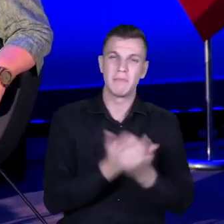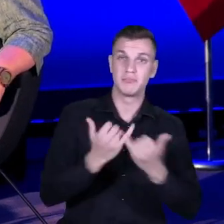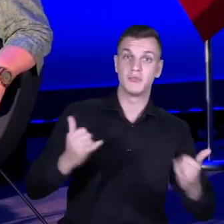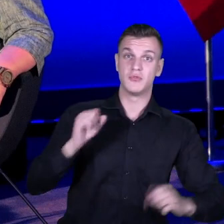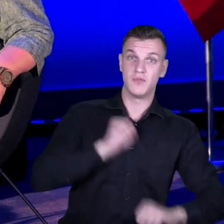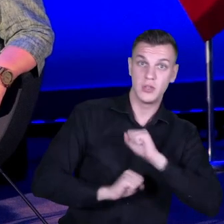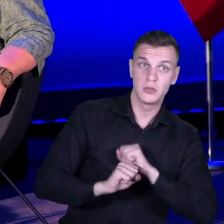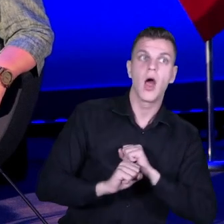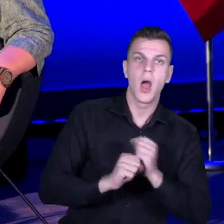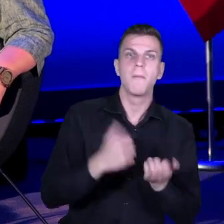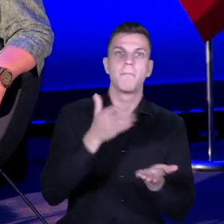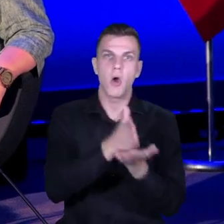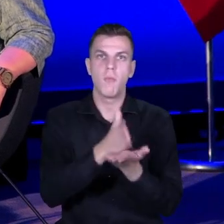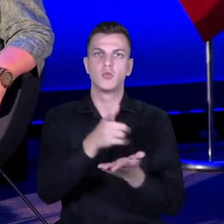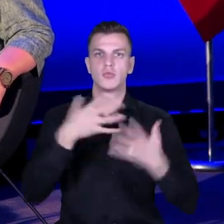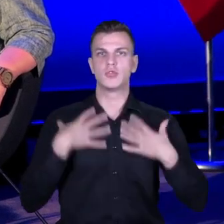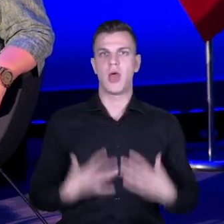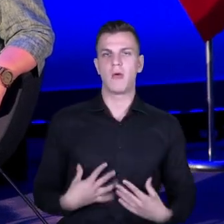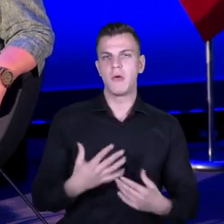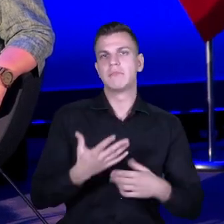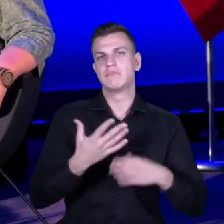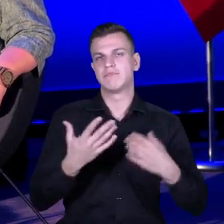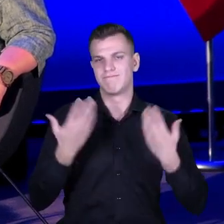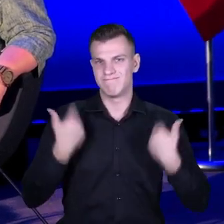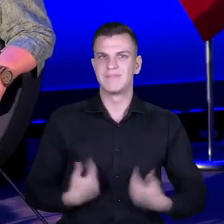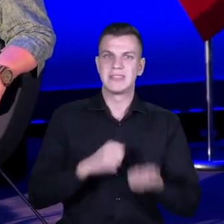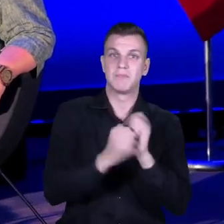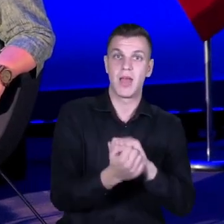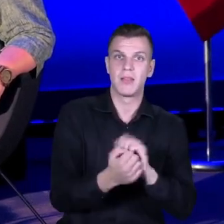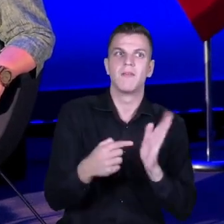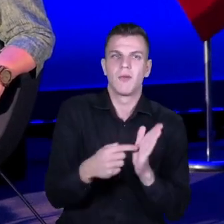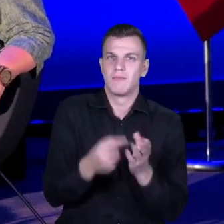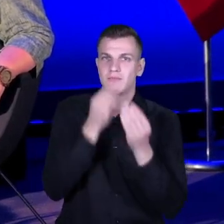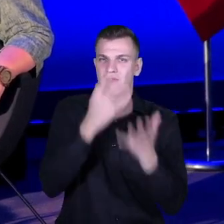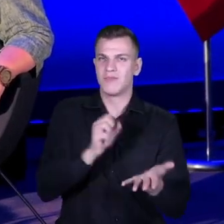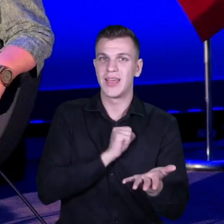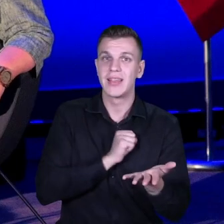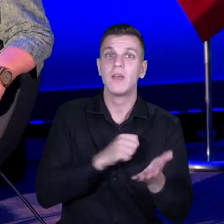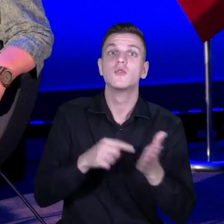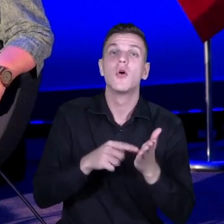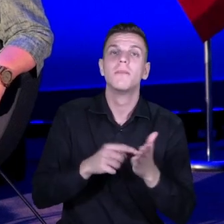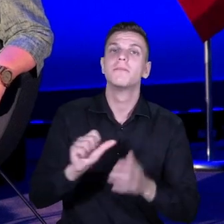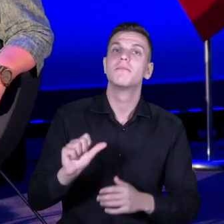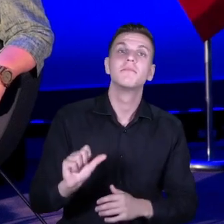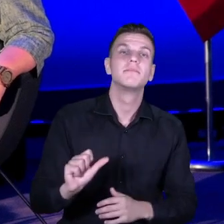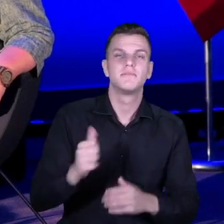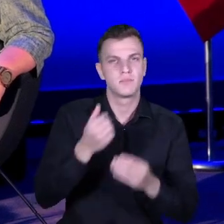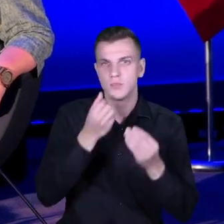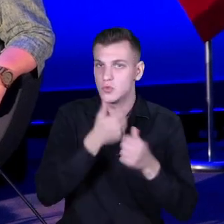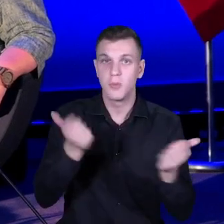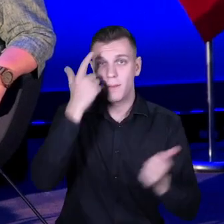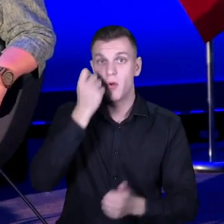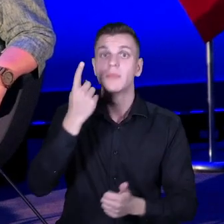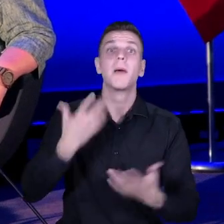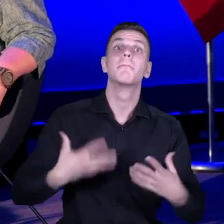tutaj możliwości tak naprawdę są nieograniczone, a pierwszym krokiem jest ta otwartość i gotowość poszukiwania